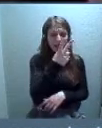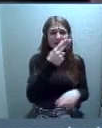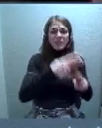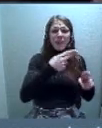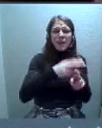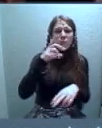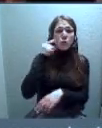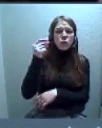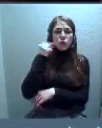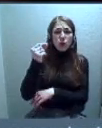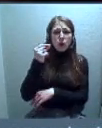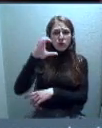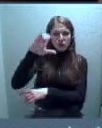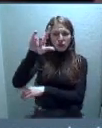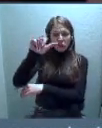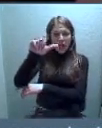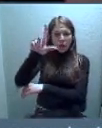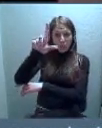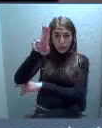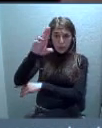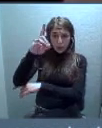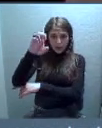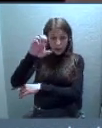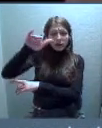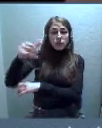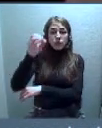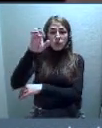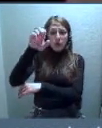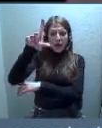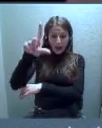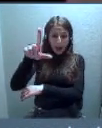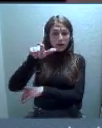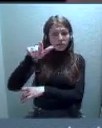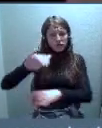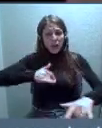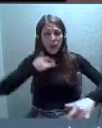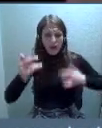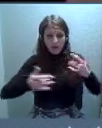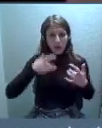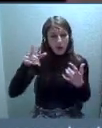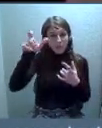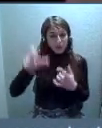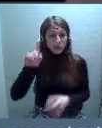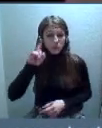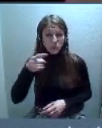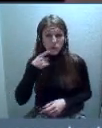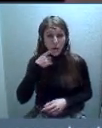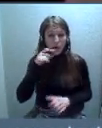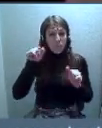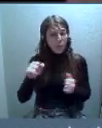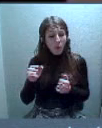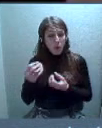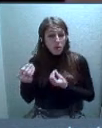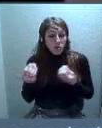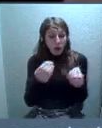est un artiste, un metteur en scène, un acteur sourd, qui est capable de faire des choses magnifiques et qui